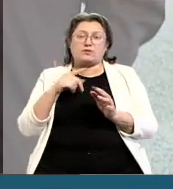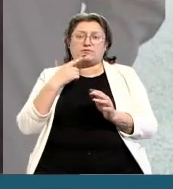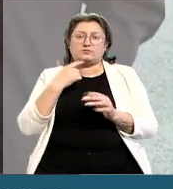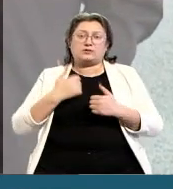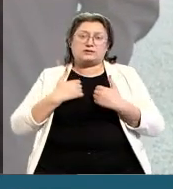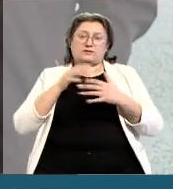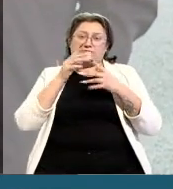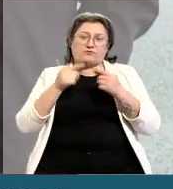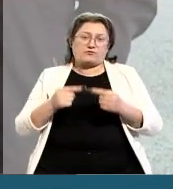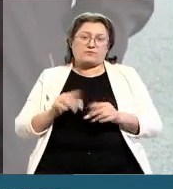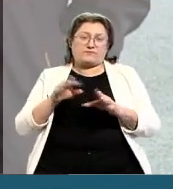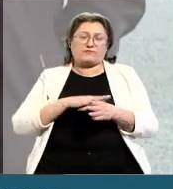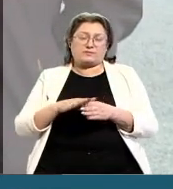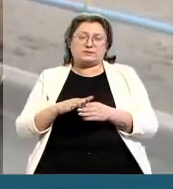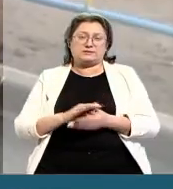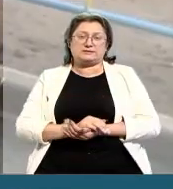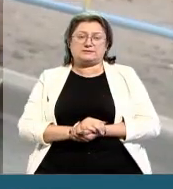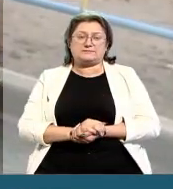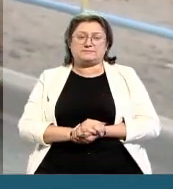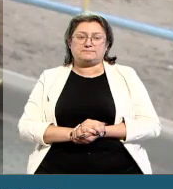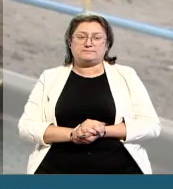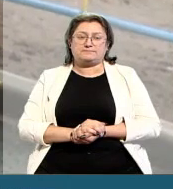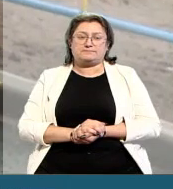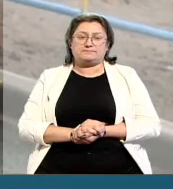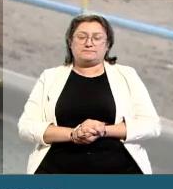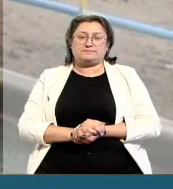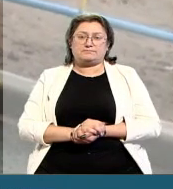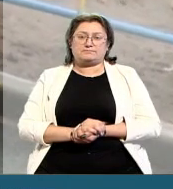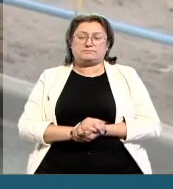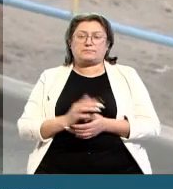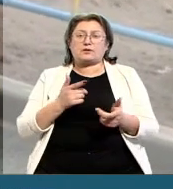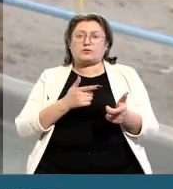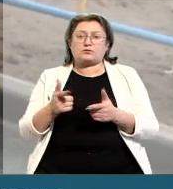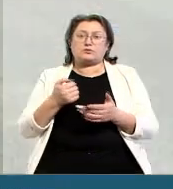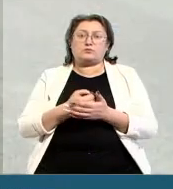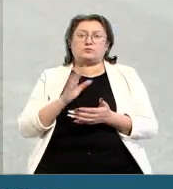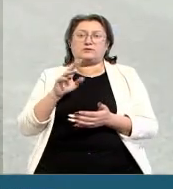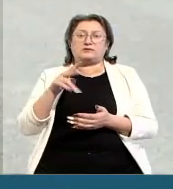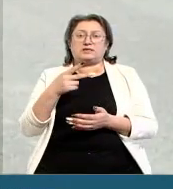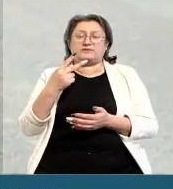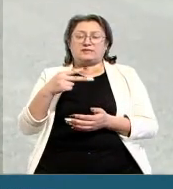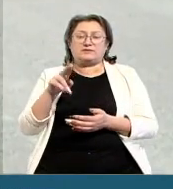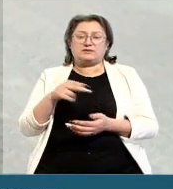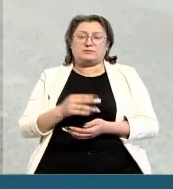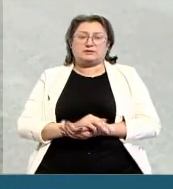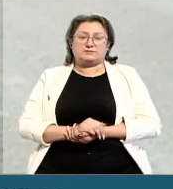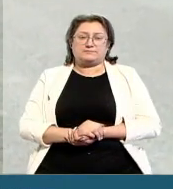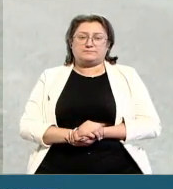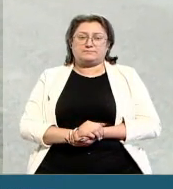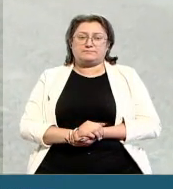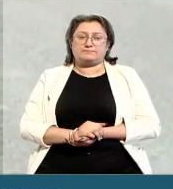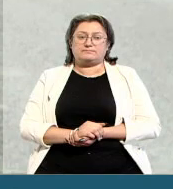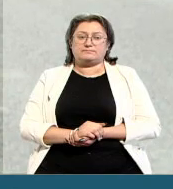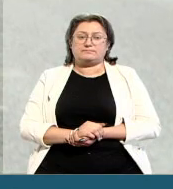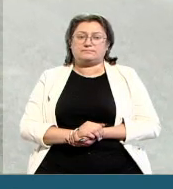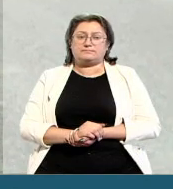өкілдері жұмысты тезірек бітіруге тырысып жатқандарын айтады. Аумақты тапсыру 90 айының 20-шы жылдызына жоспарланған. Гүлім Қажынқызы,